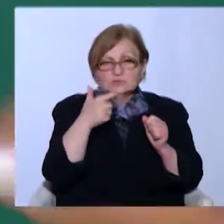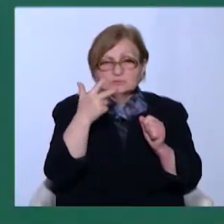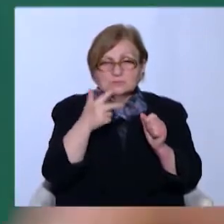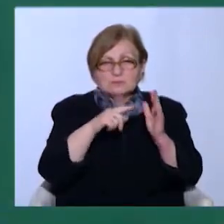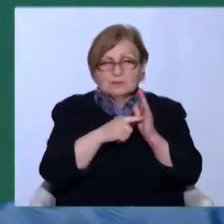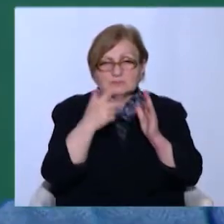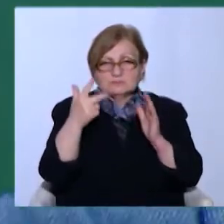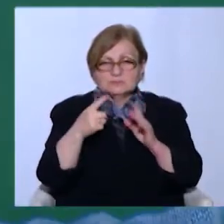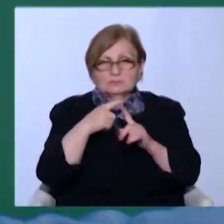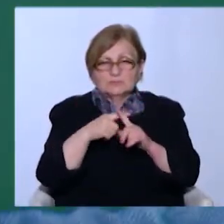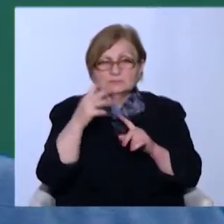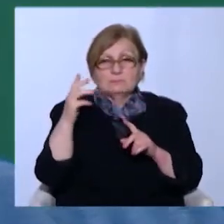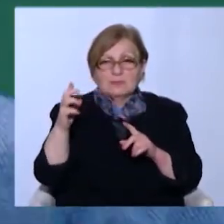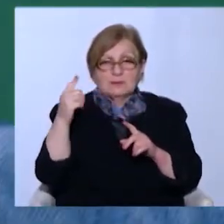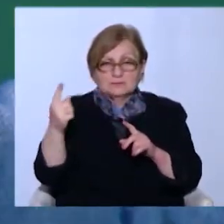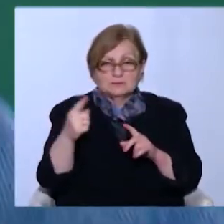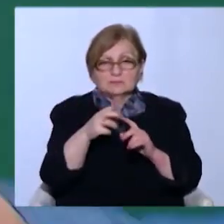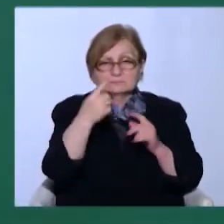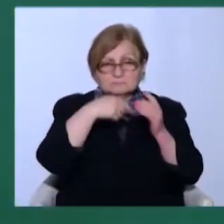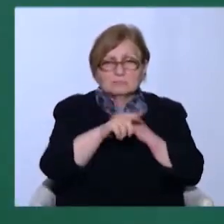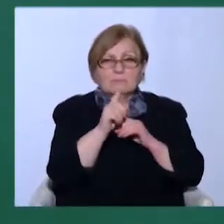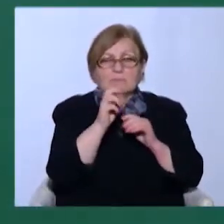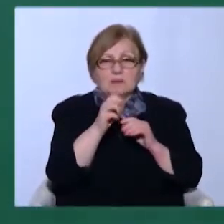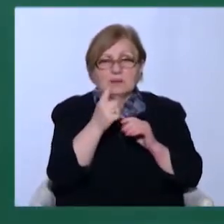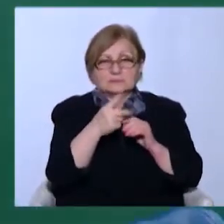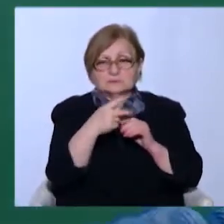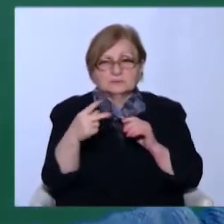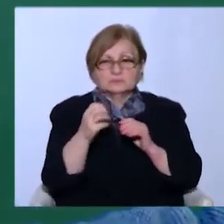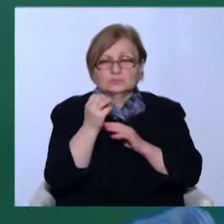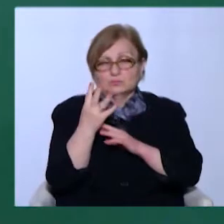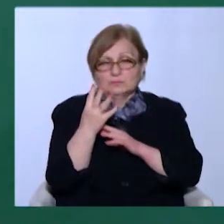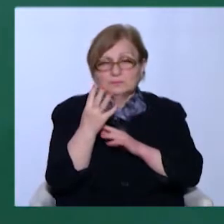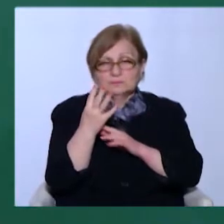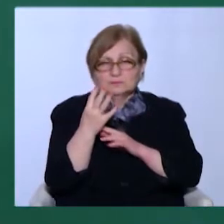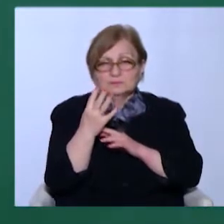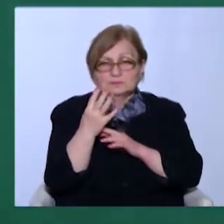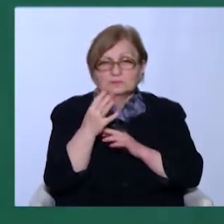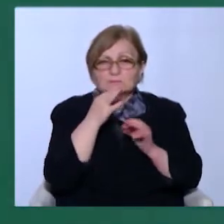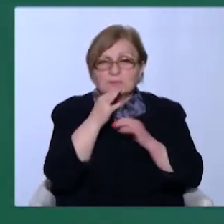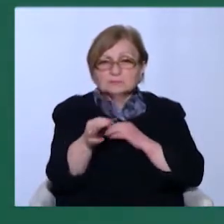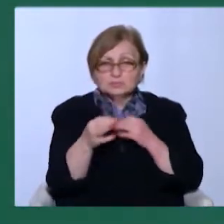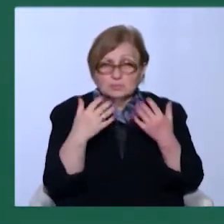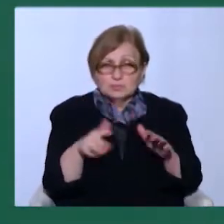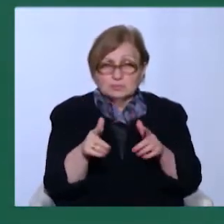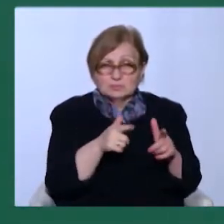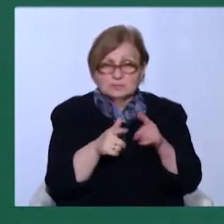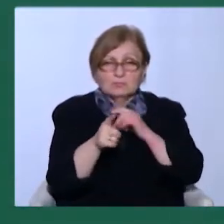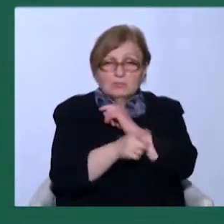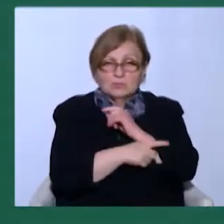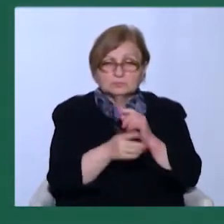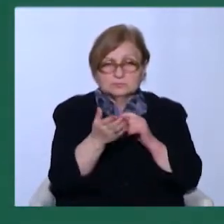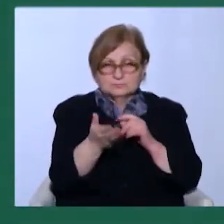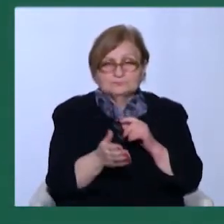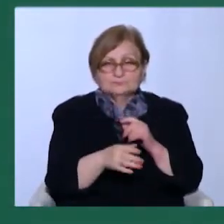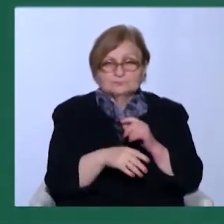-3x+b1, საიდანაც მიიღება, რომ b1 უდრის 14 და შესაბამისად პასუხი არის საბოლოო პასუხი